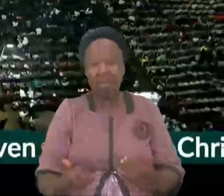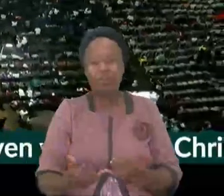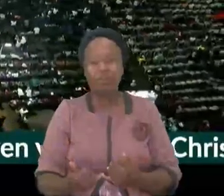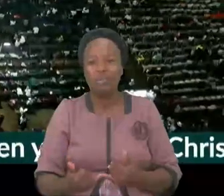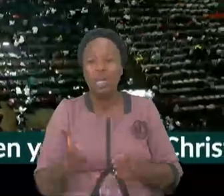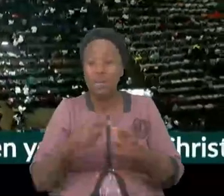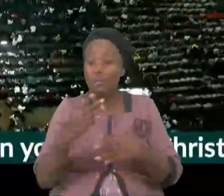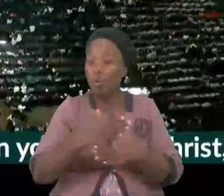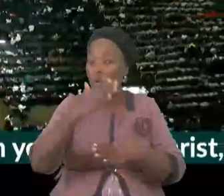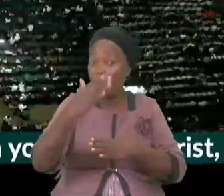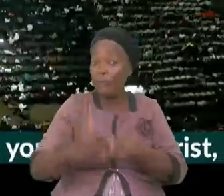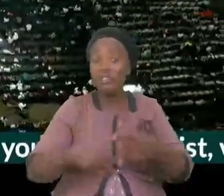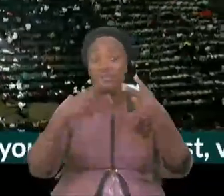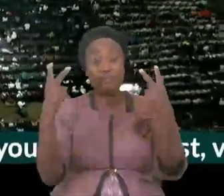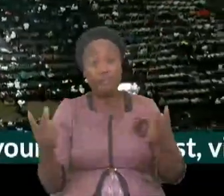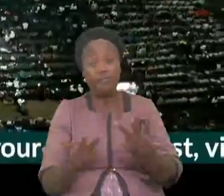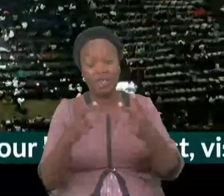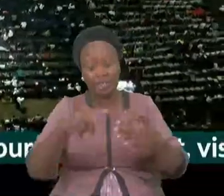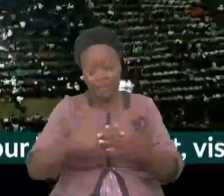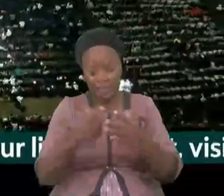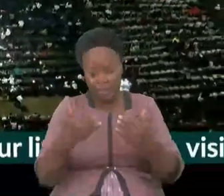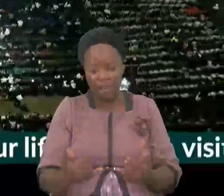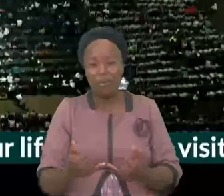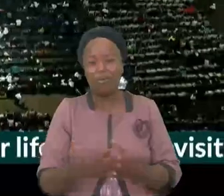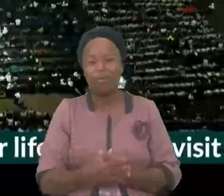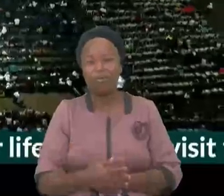Ton triomphe total commence.